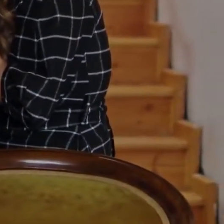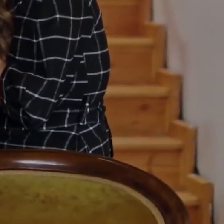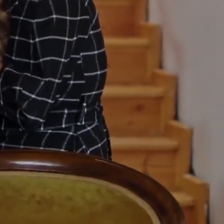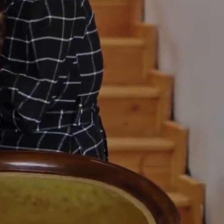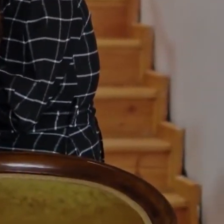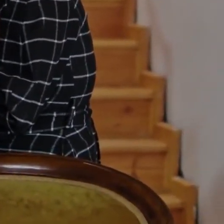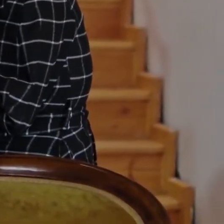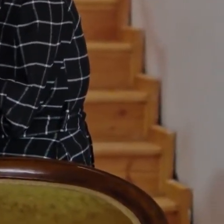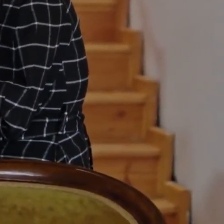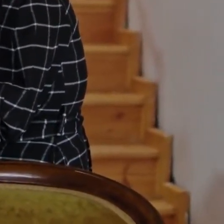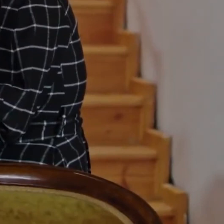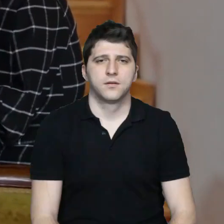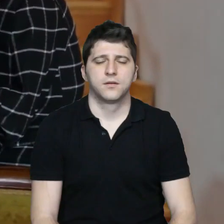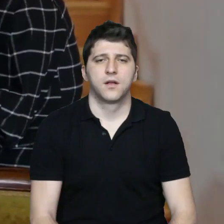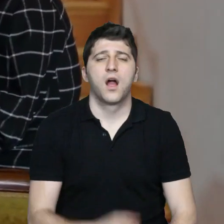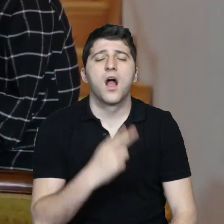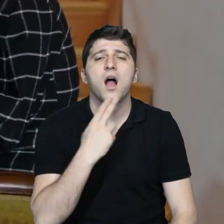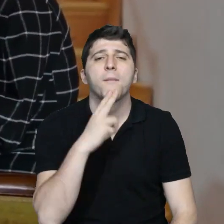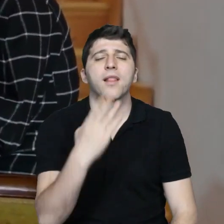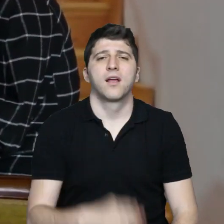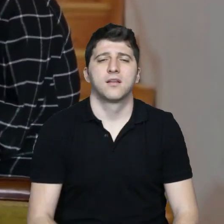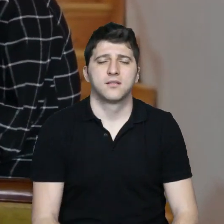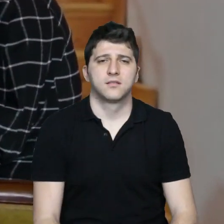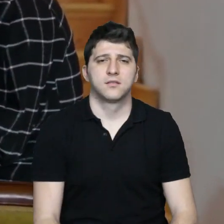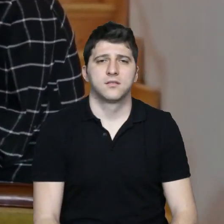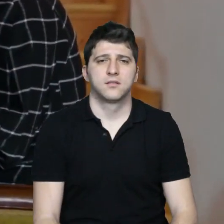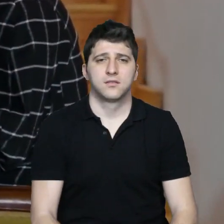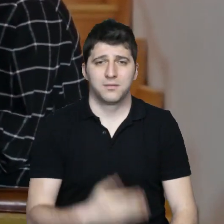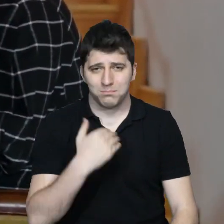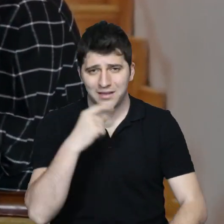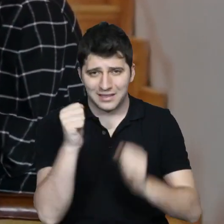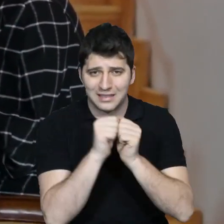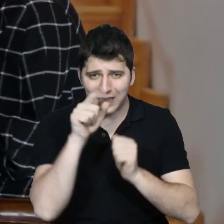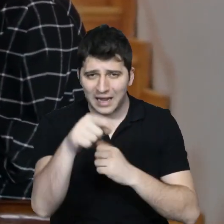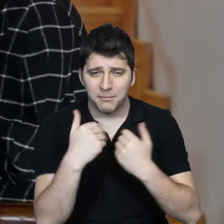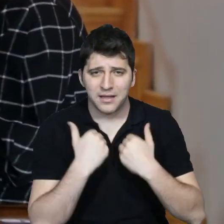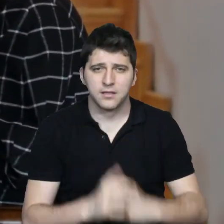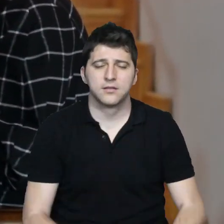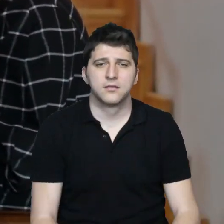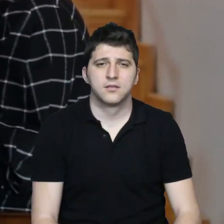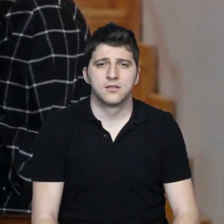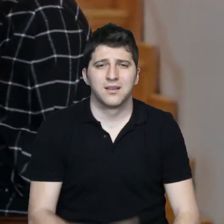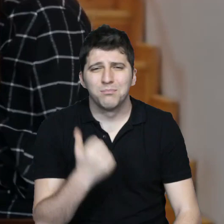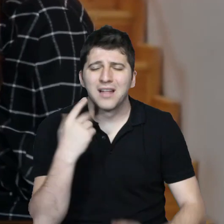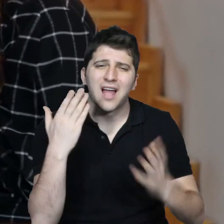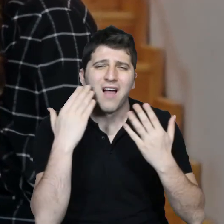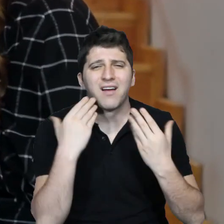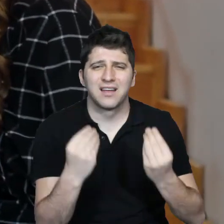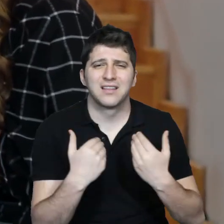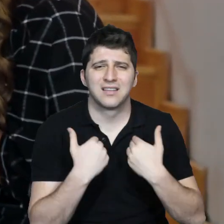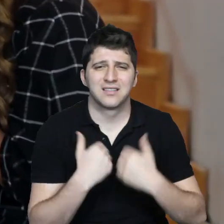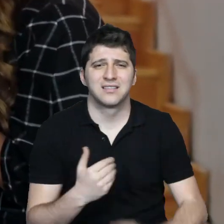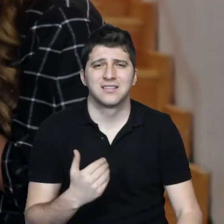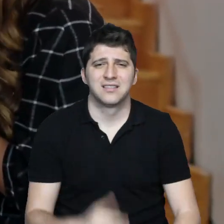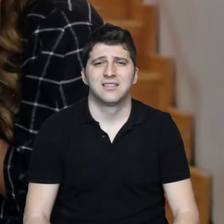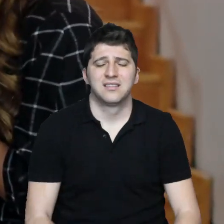koydu. Gökçe de kalktı. Abla. Hı. Ben de seninle geleyim mi? Hem biraz hava almış olurum. Vallahi benim